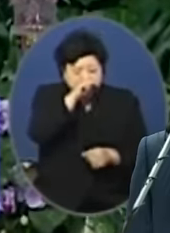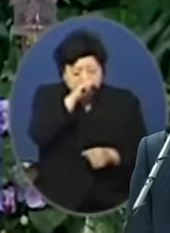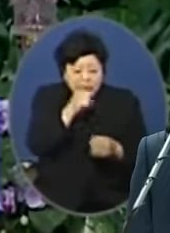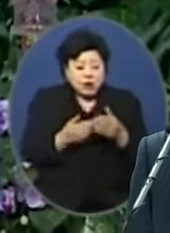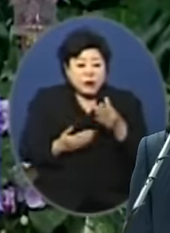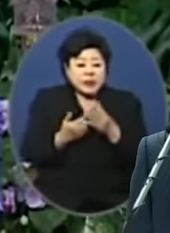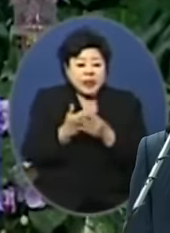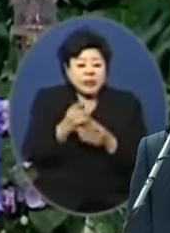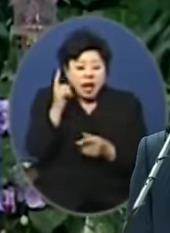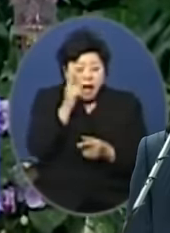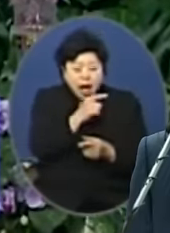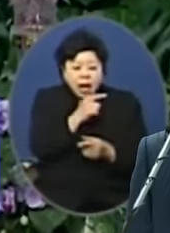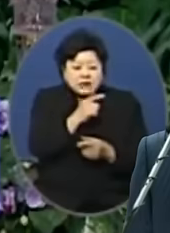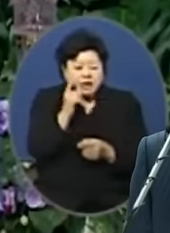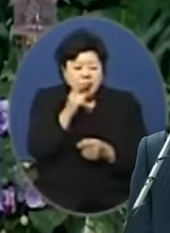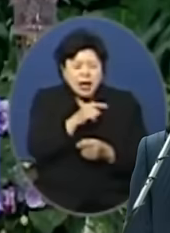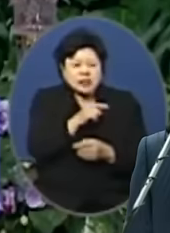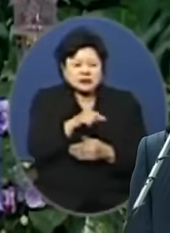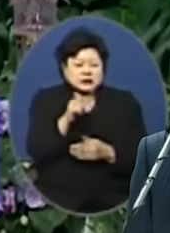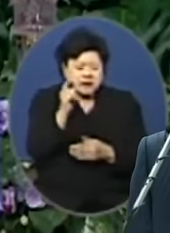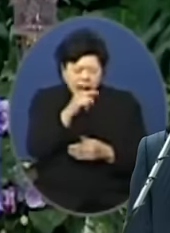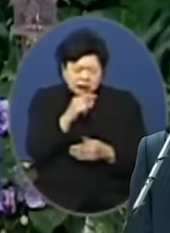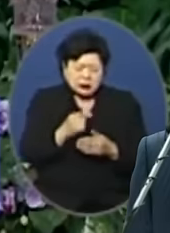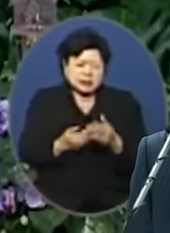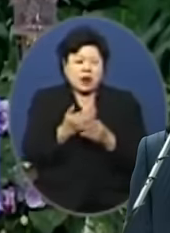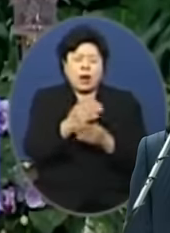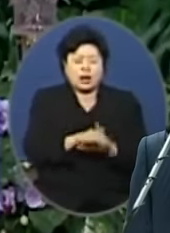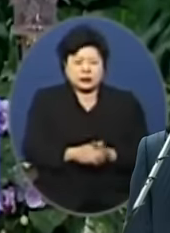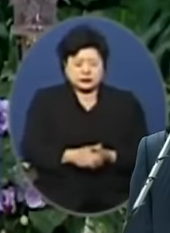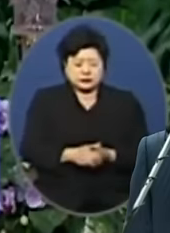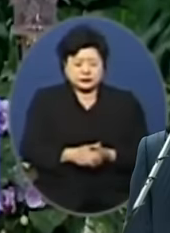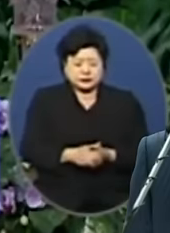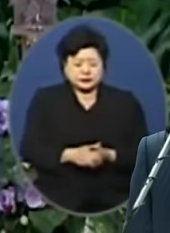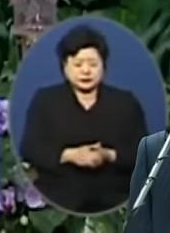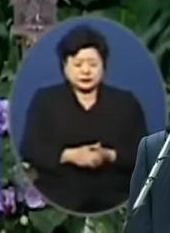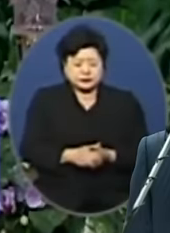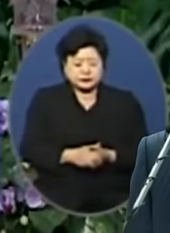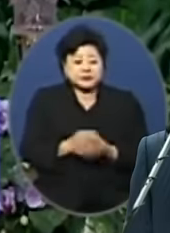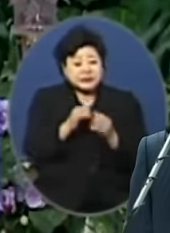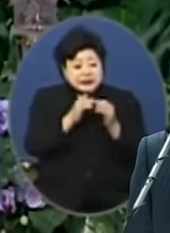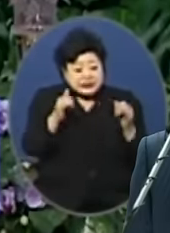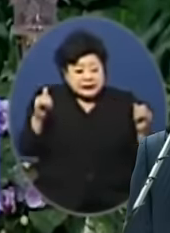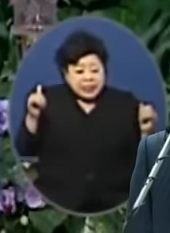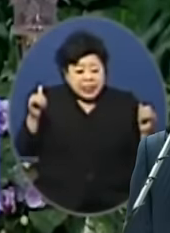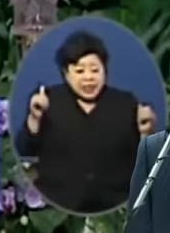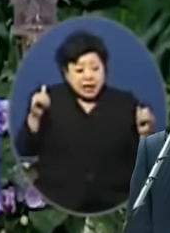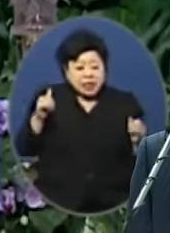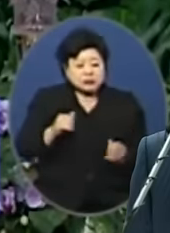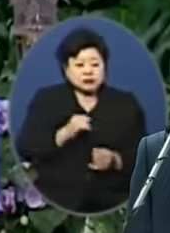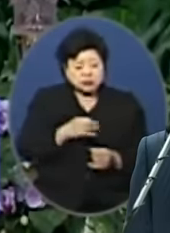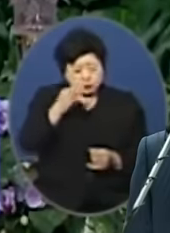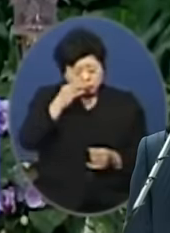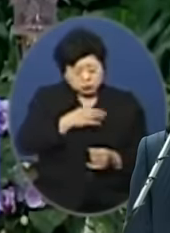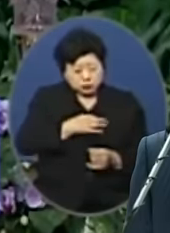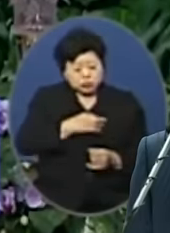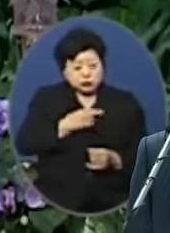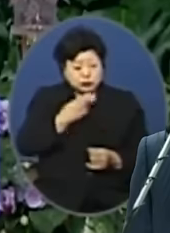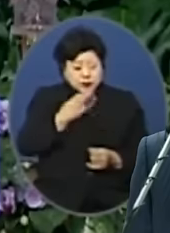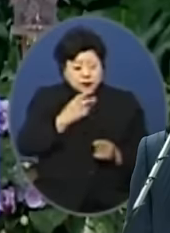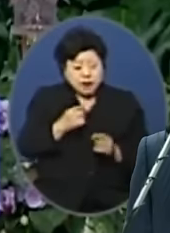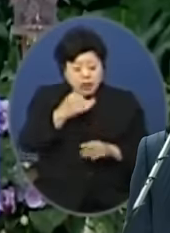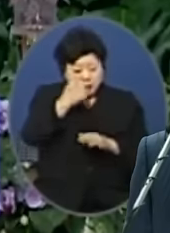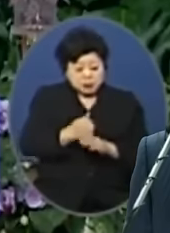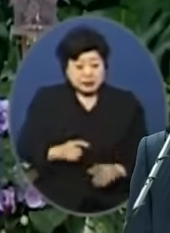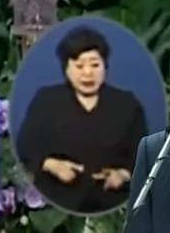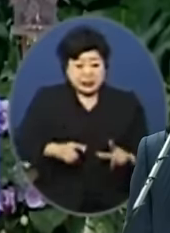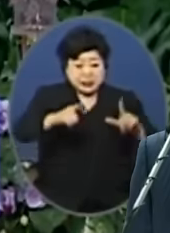내고 악한 사람은 그 쌓은 악에서 악을 내느니라. 내가 너희에게 이르노니 사람이 무슨 무익한 말을 하든지 심판날에 이에